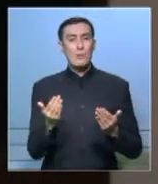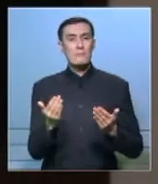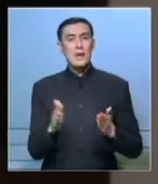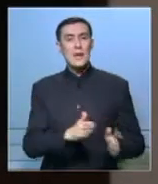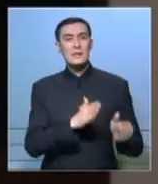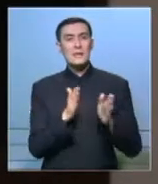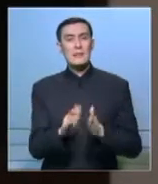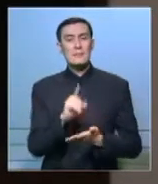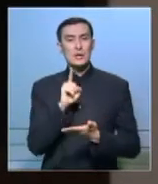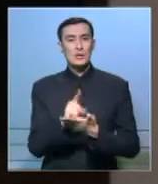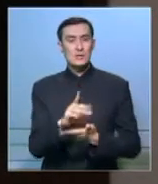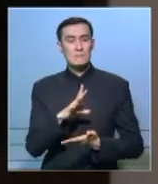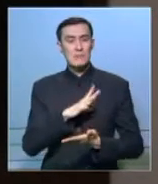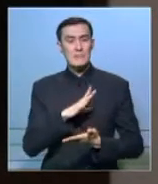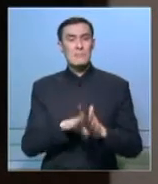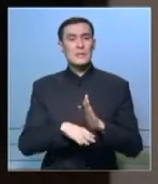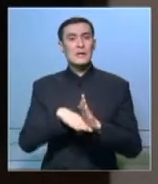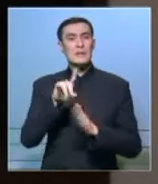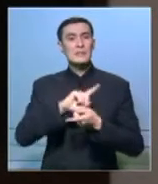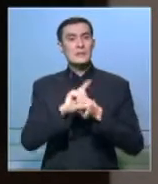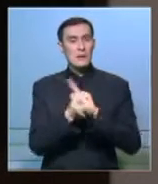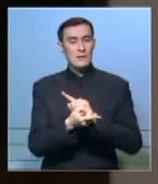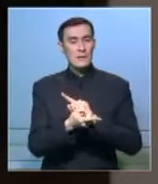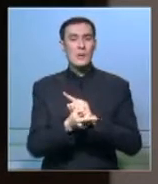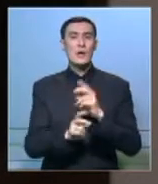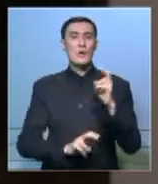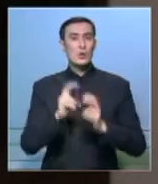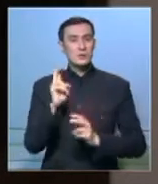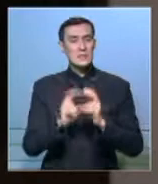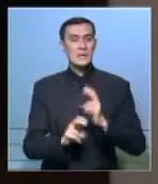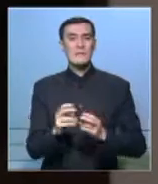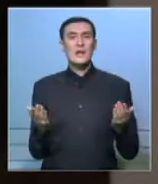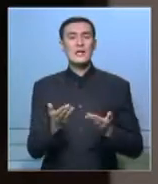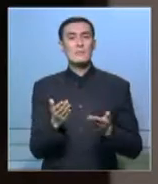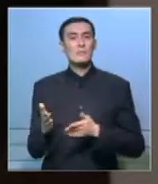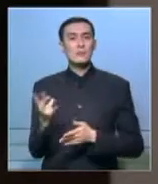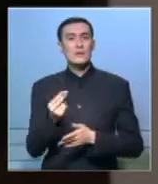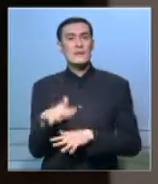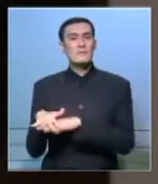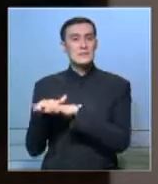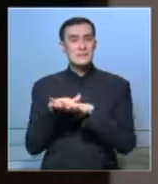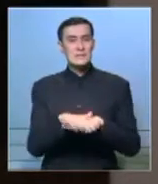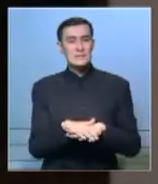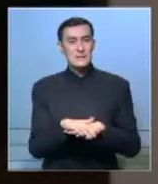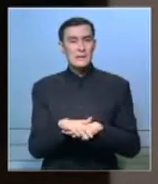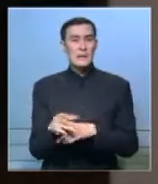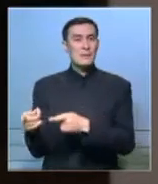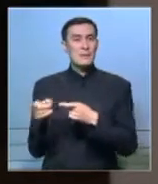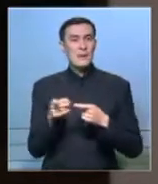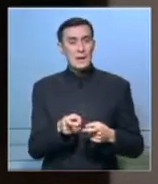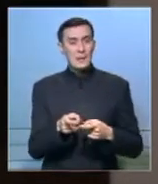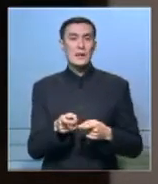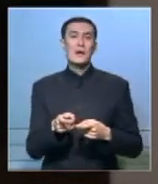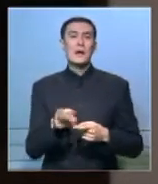быть модернизированы отрасли, каким путем должны быть привлечены инвестиции с